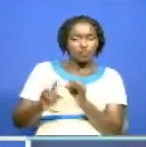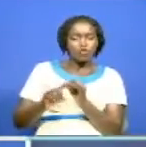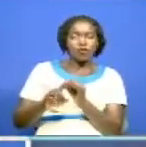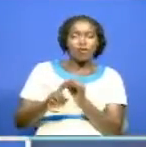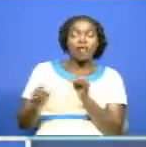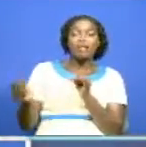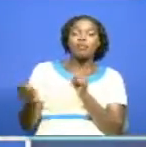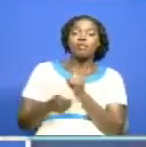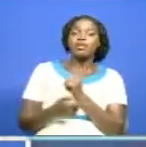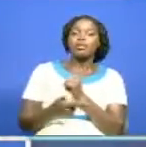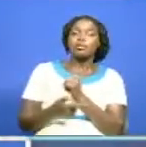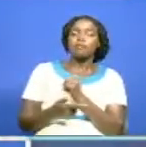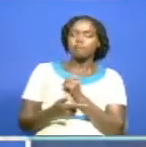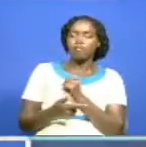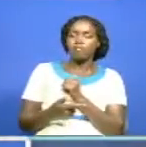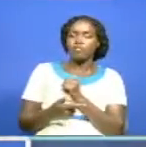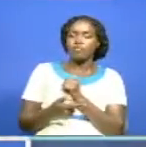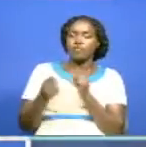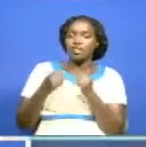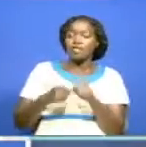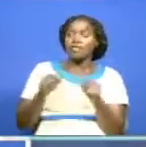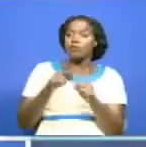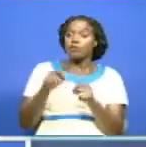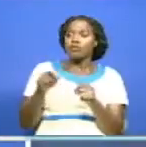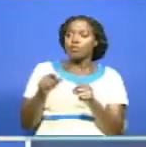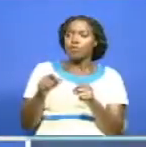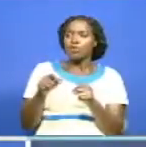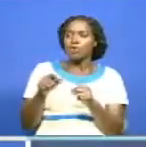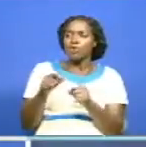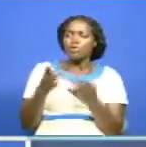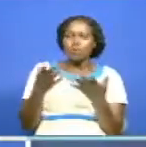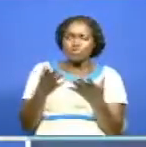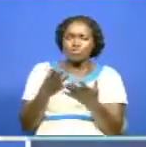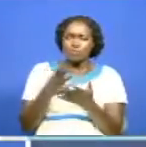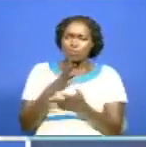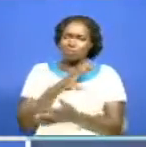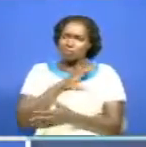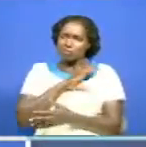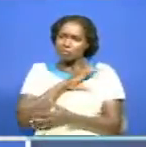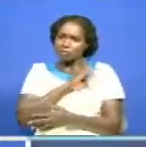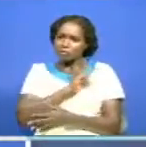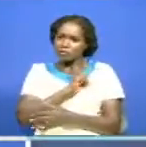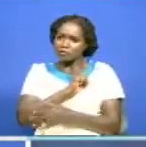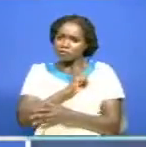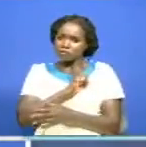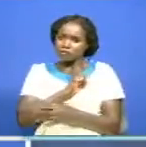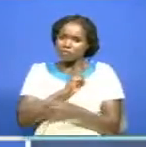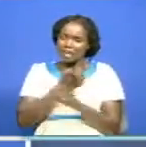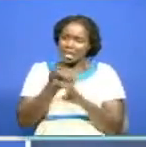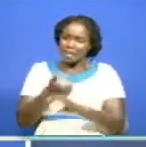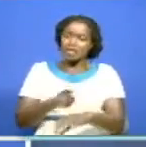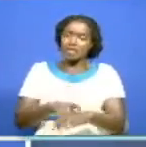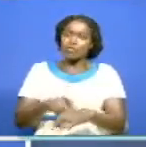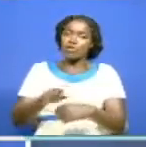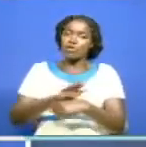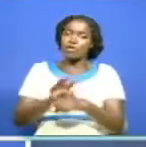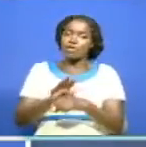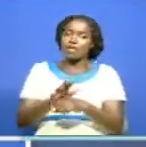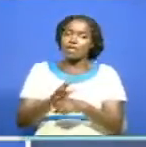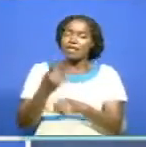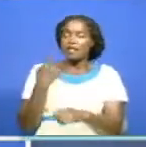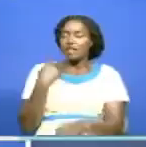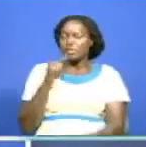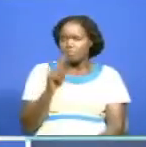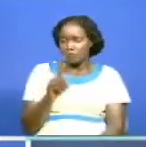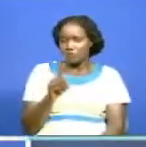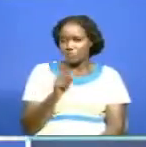ambayo inakuwezesha kusitiri ugumu ambao unaletwa na hiki kipindi cha corona. Mojawapo ni tunajua